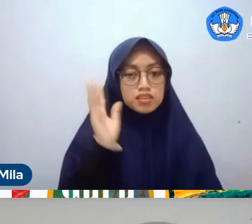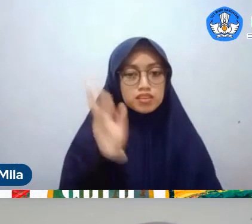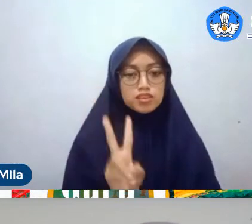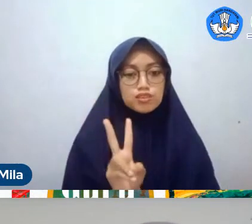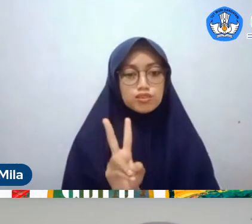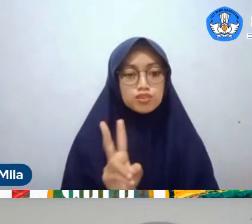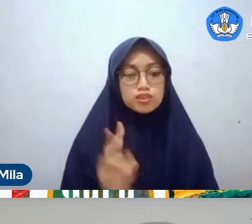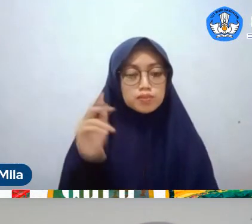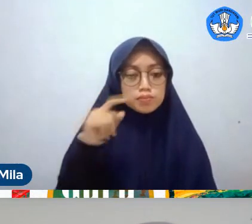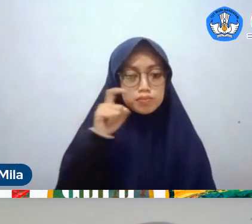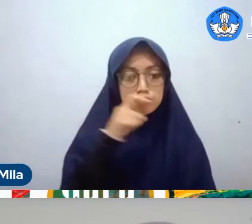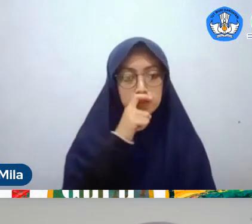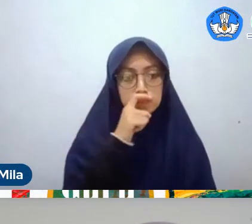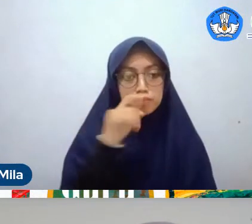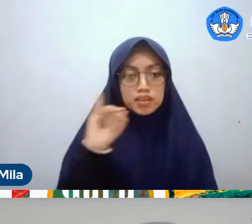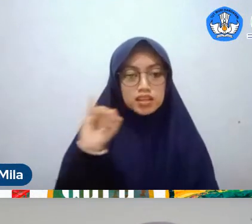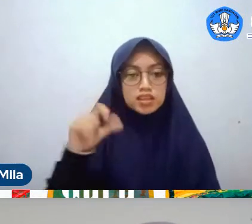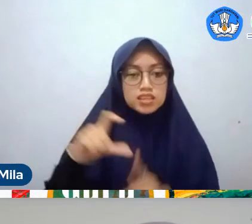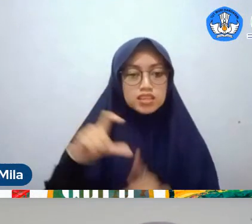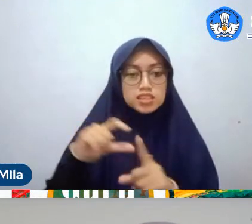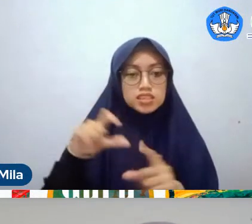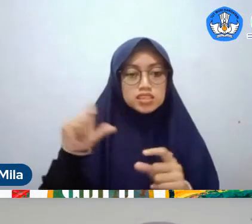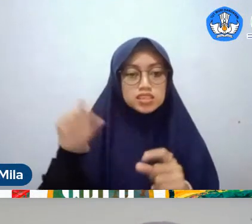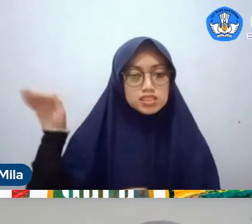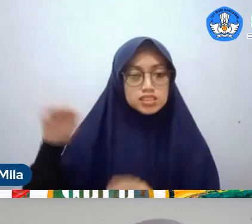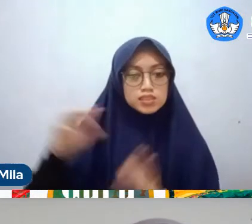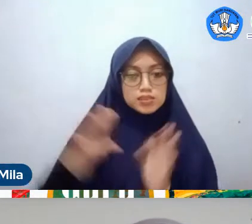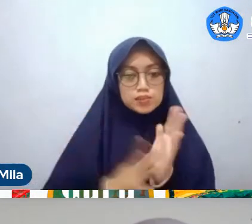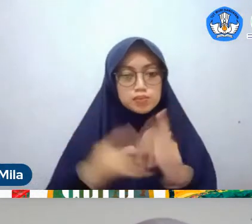Isma nih. Namanya adalah Kak Isma